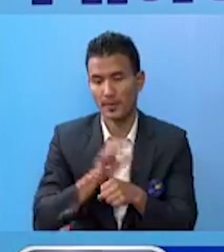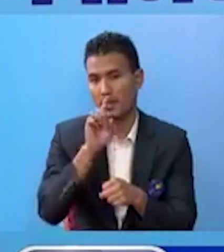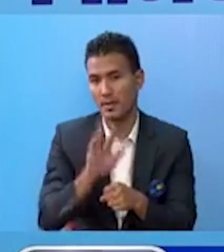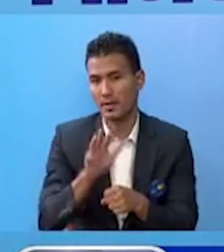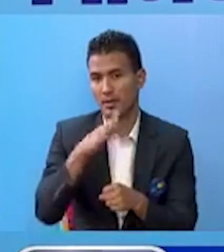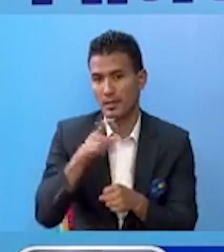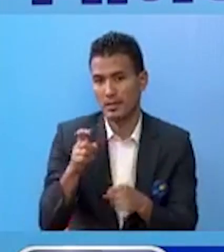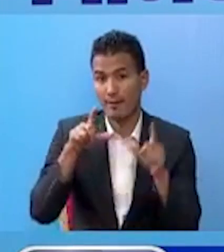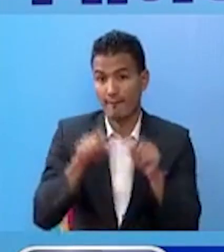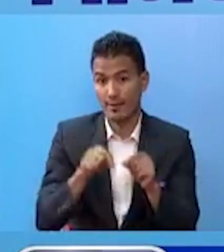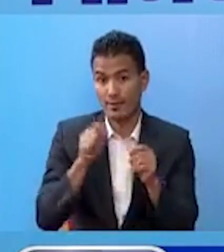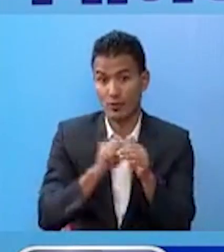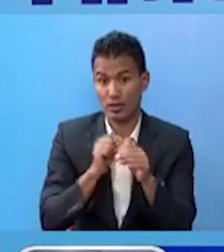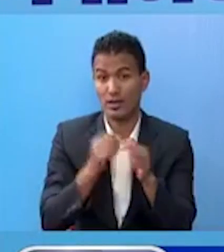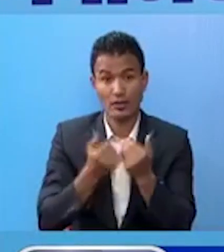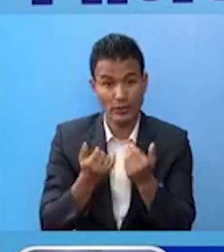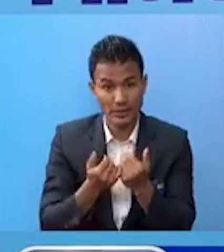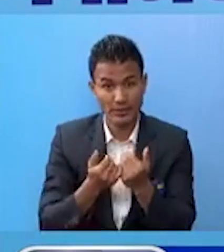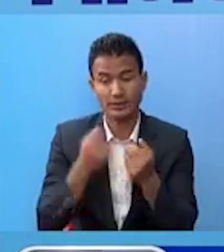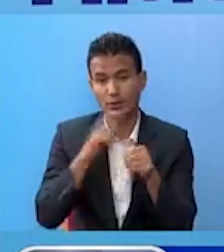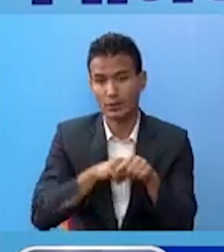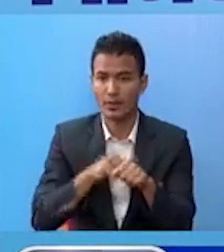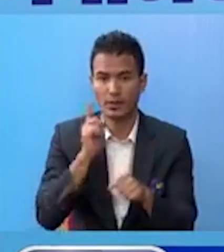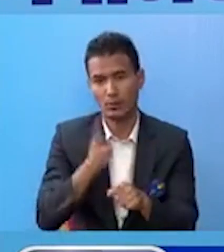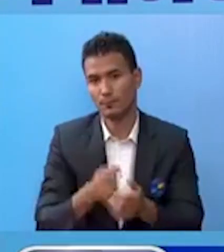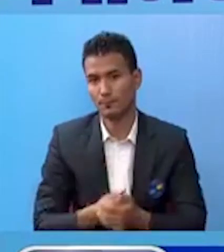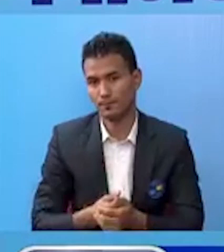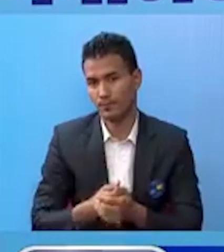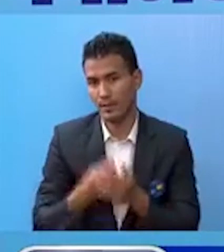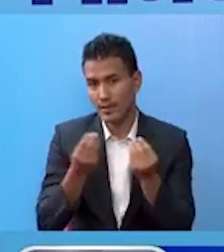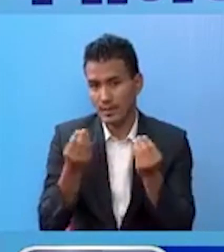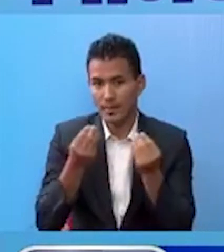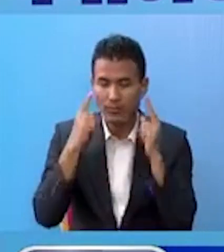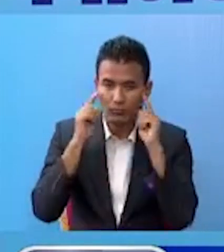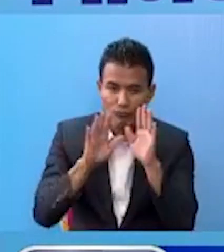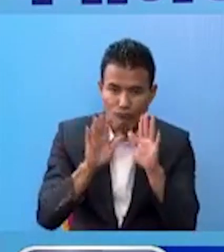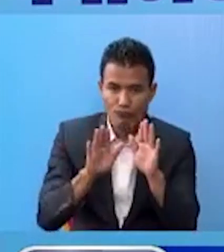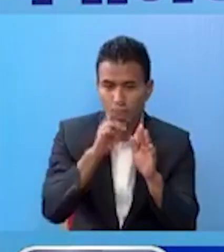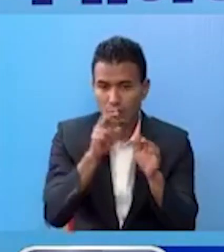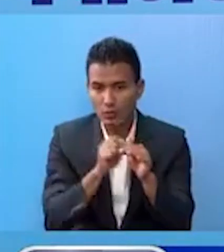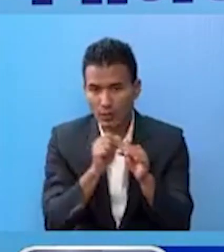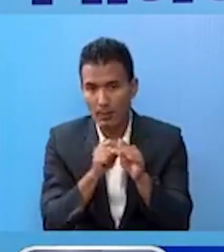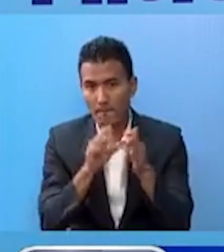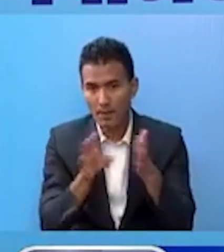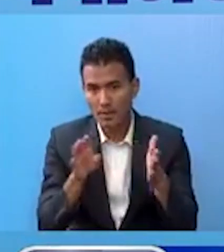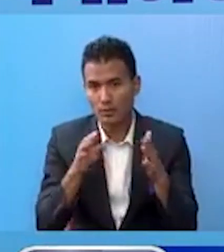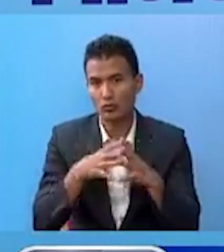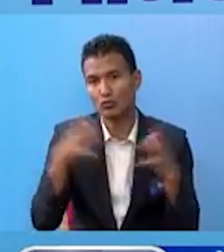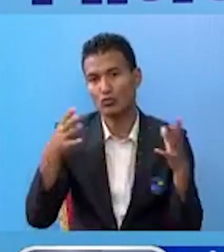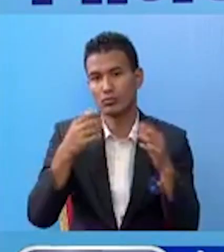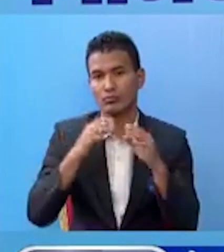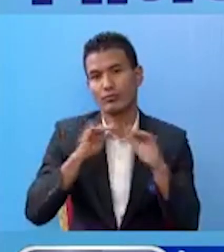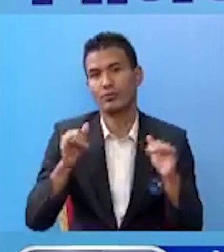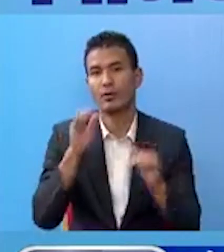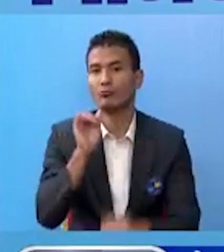COVID-19 को लागि आवश्यक तयारी गर्ने समय यही हो। सामान्य सावधानी तथा तयारीले ठूलो फरक